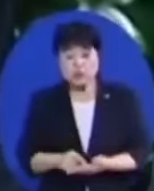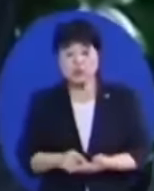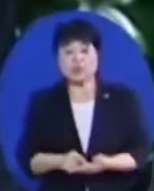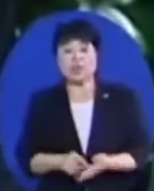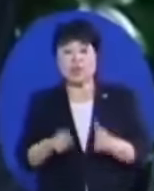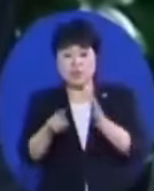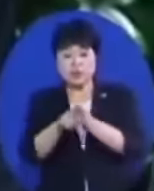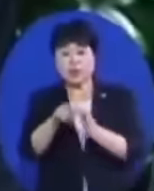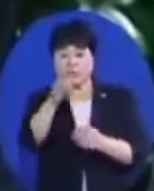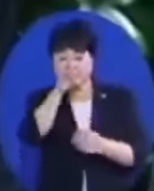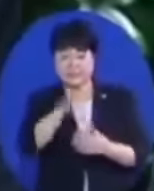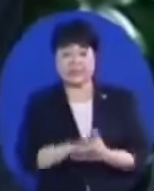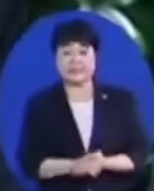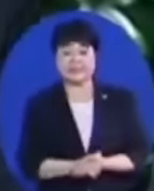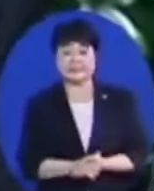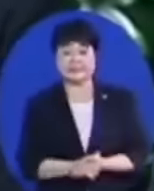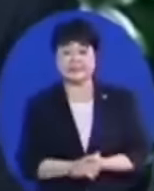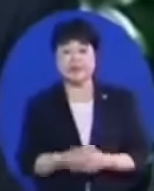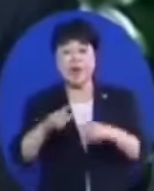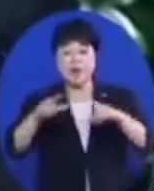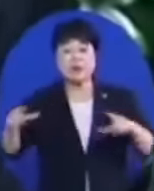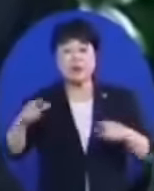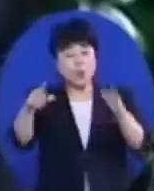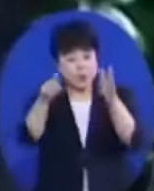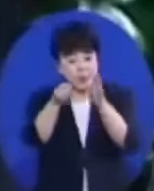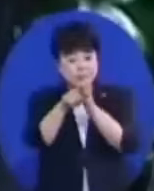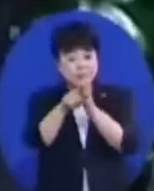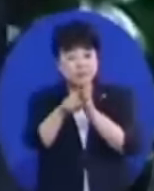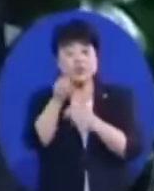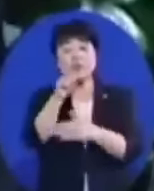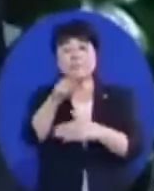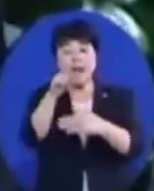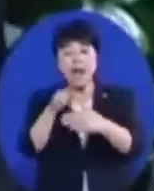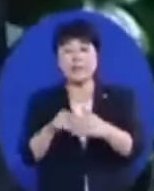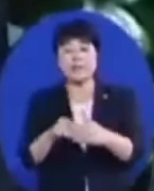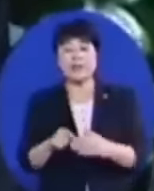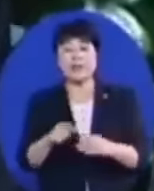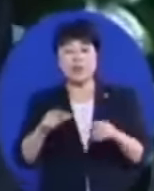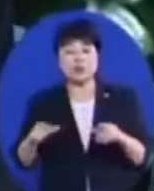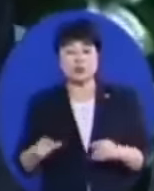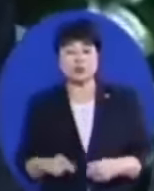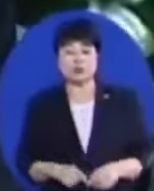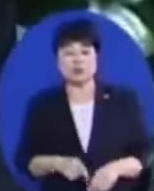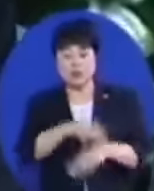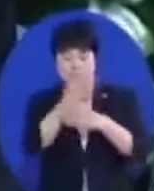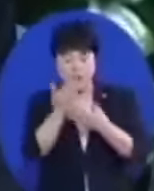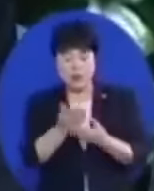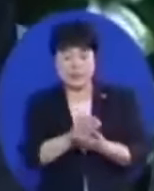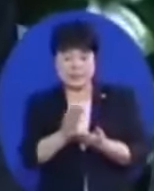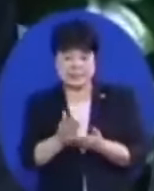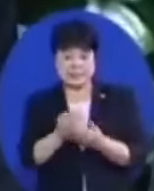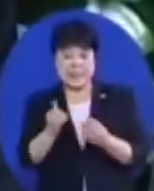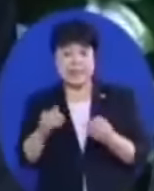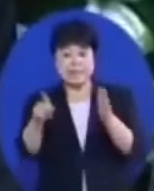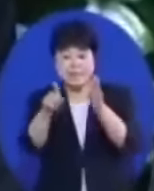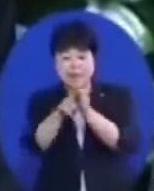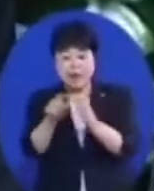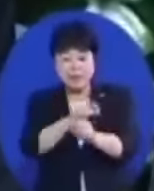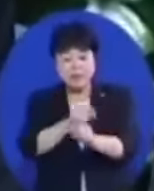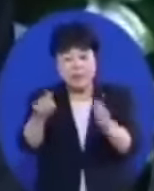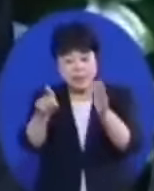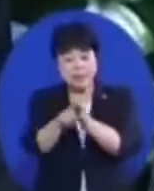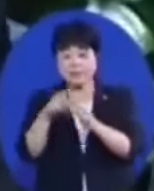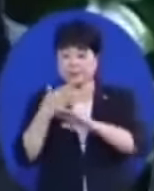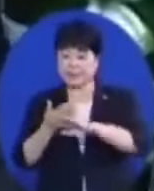것을 볼 때가 있는 것입니다. 일반적인 믿음이란 우리 마음으로 일반적 사물이나 사람을 믿는 것입니다. 그러나 특별한